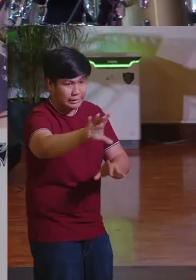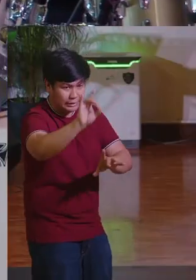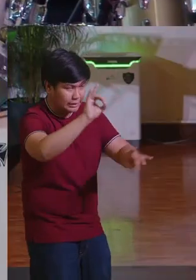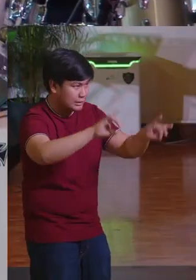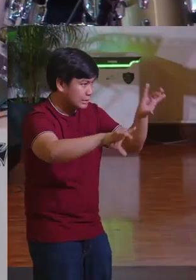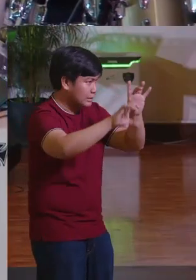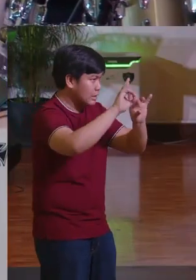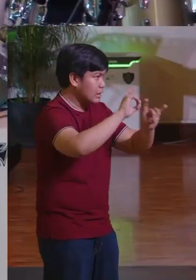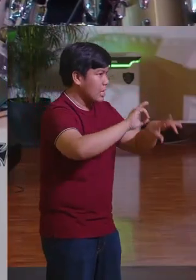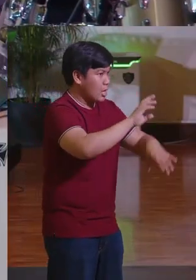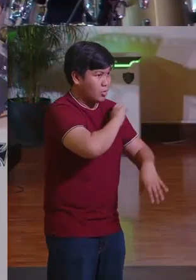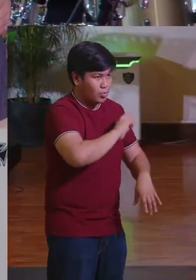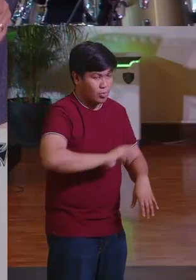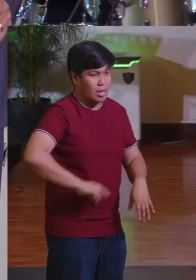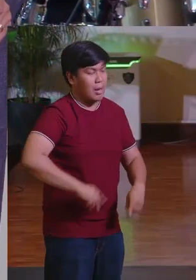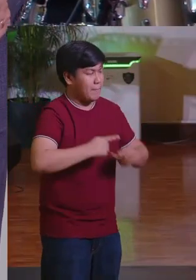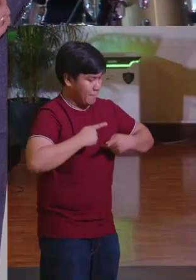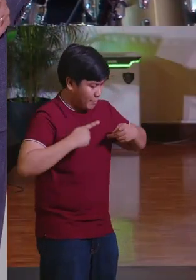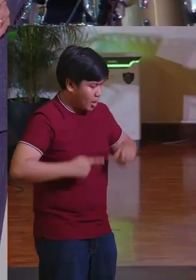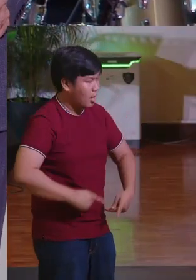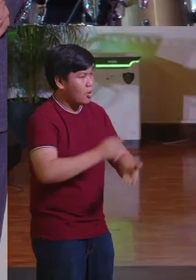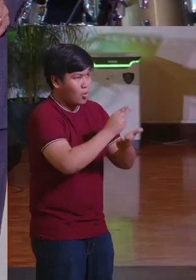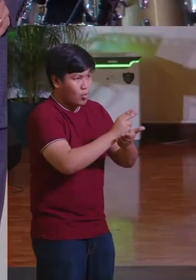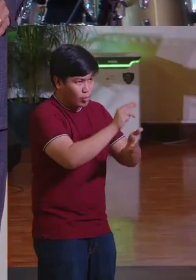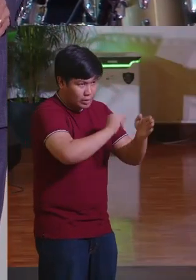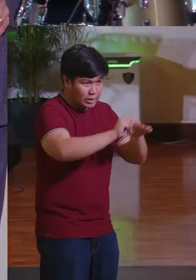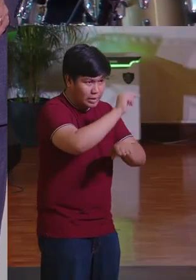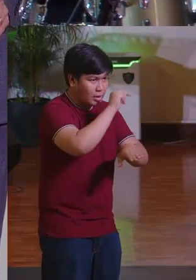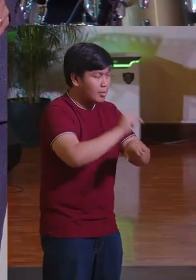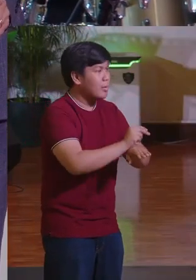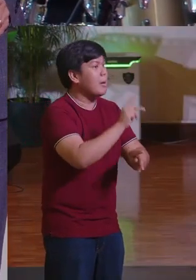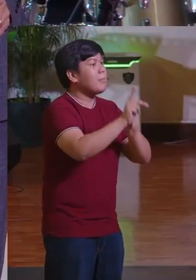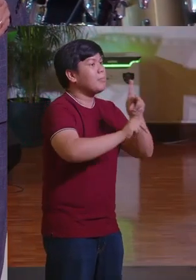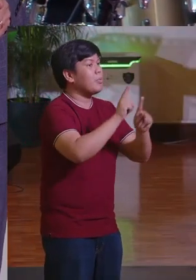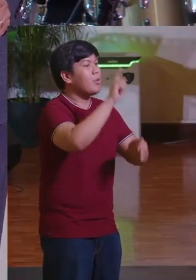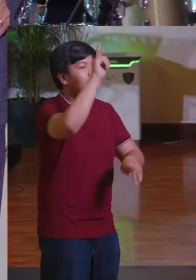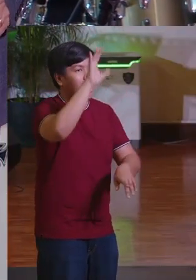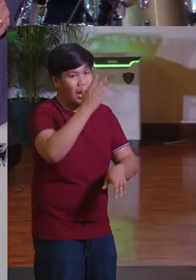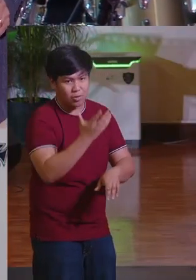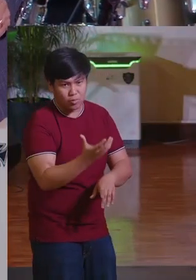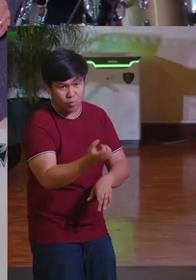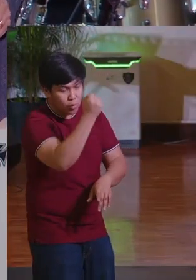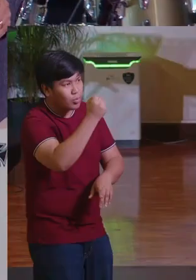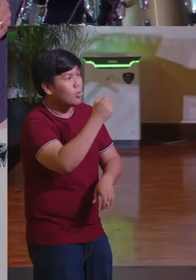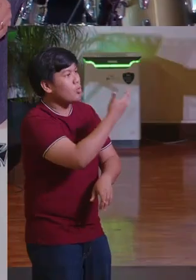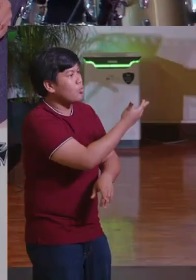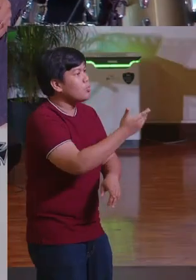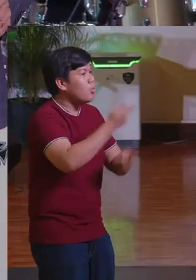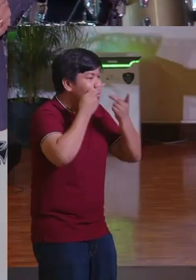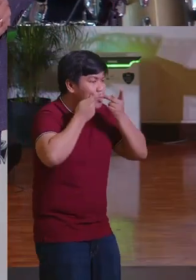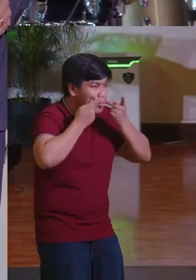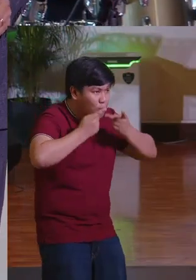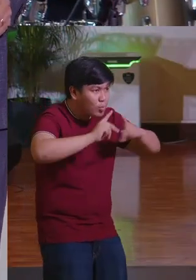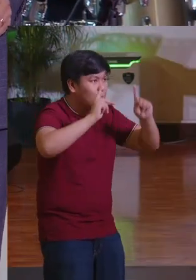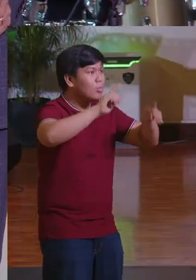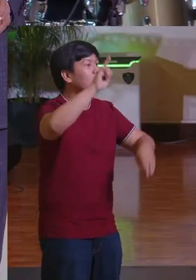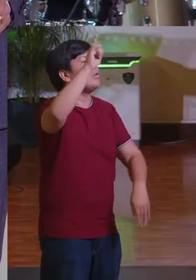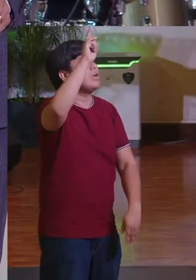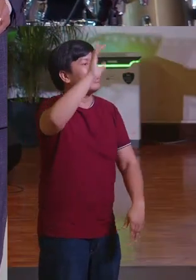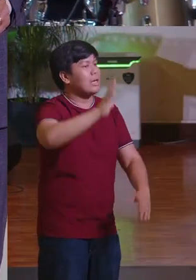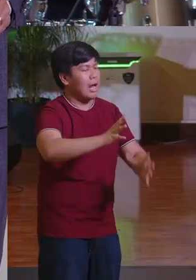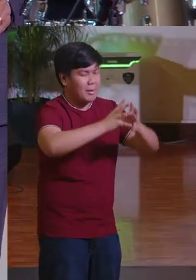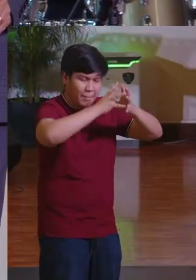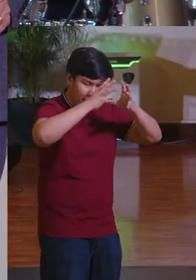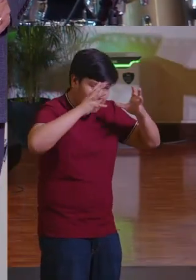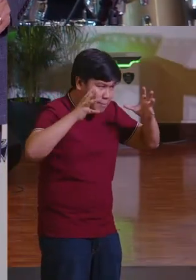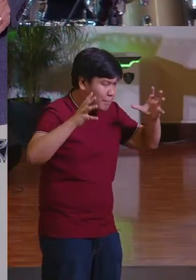royal priesthood, a holy nation, a people for His own possession, that you may proclaim the excellencies of